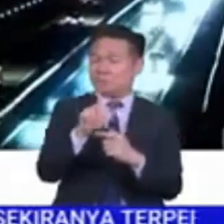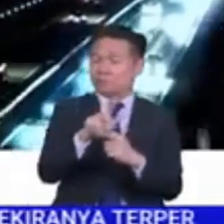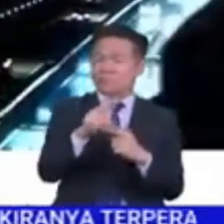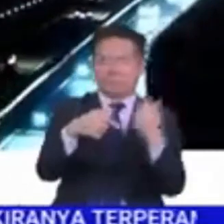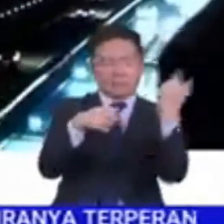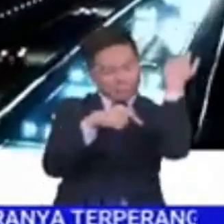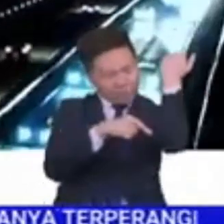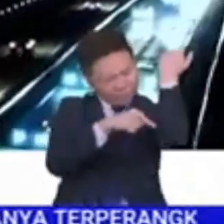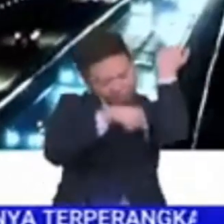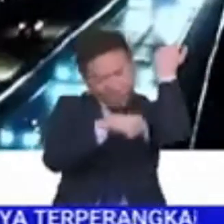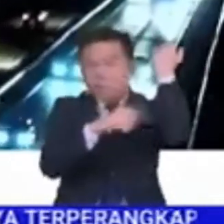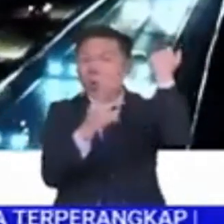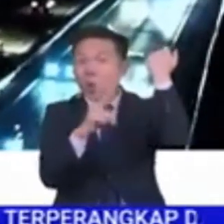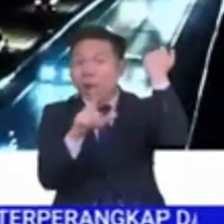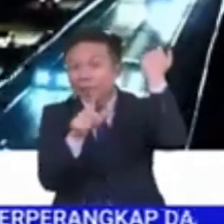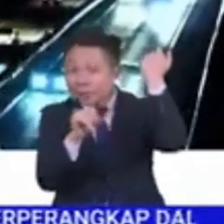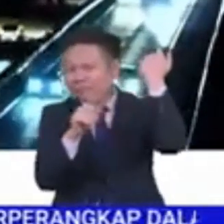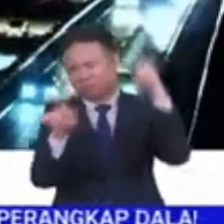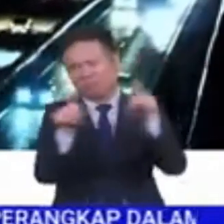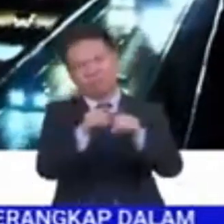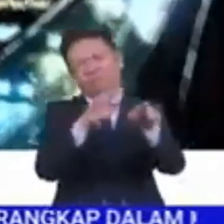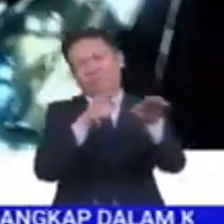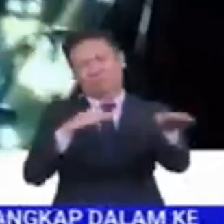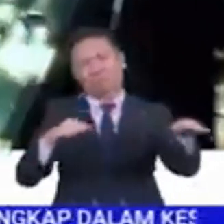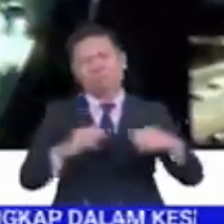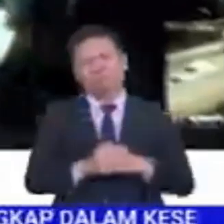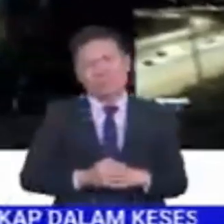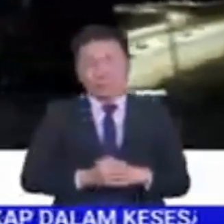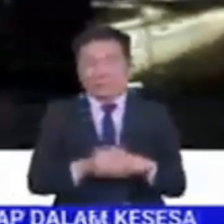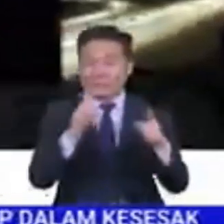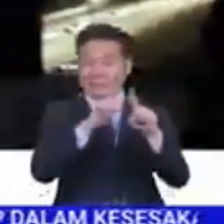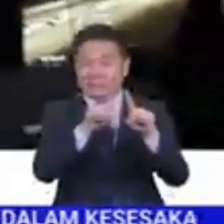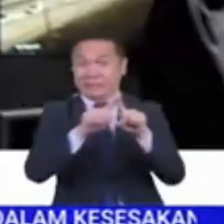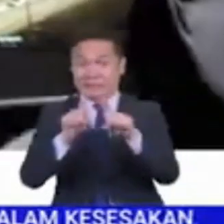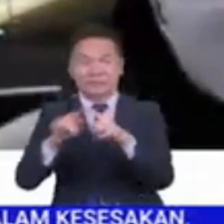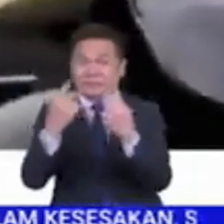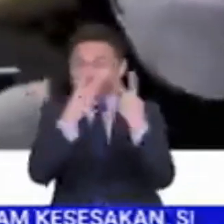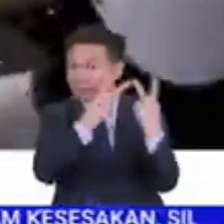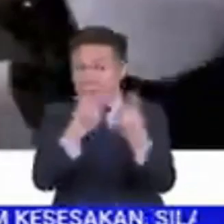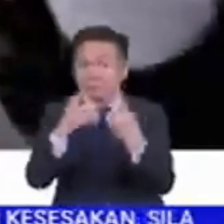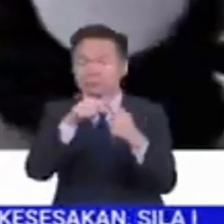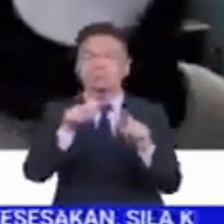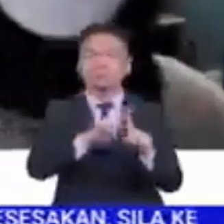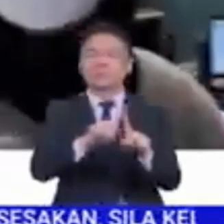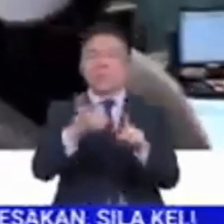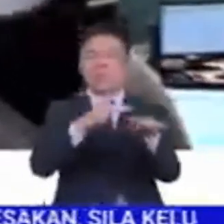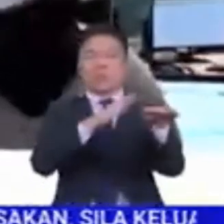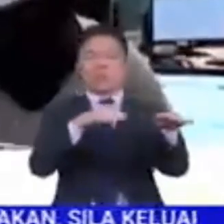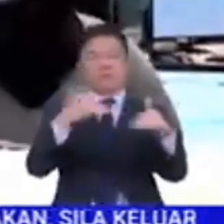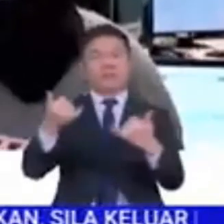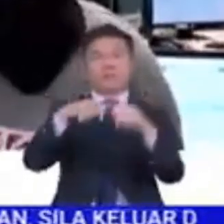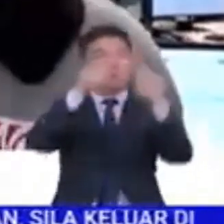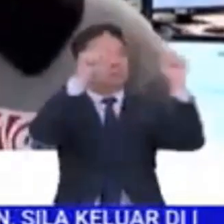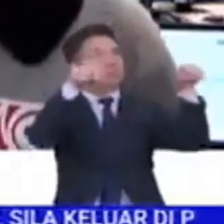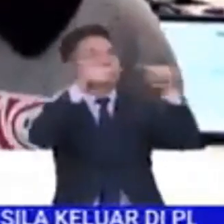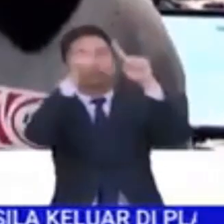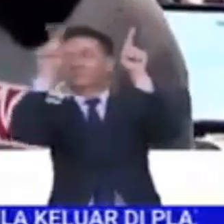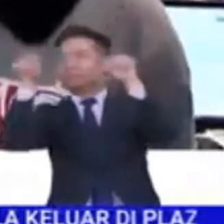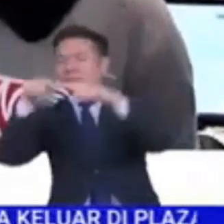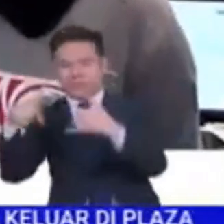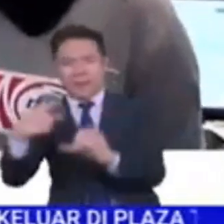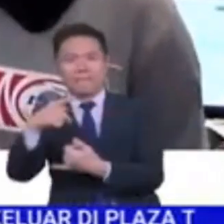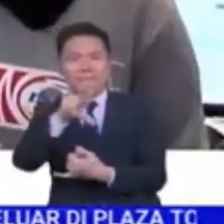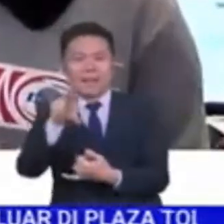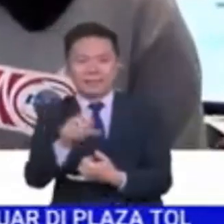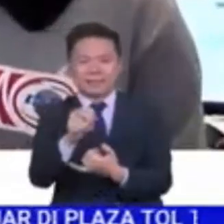ke Kulai. Dan baiklah, setakat ini perkembangan dari Pusat Kawalan Trafik Pesada Plus terus